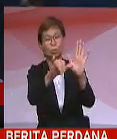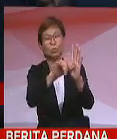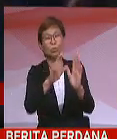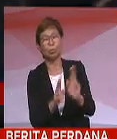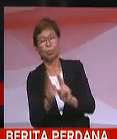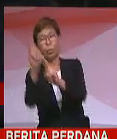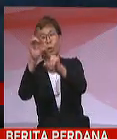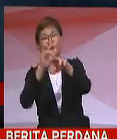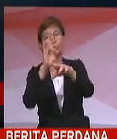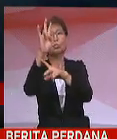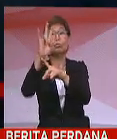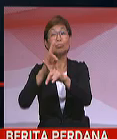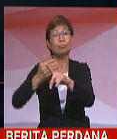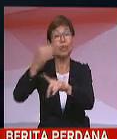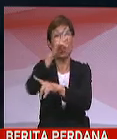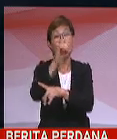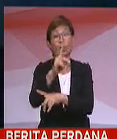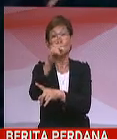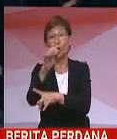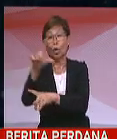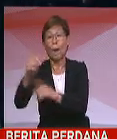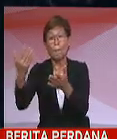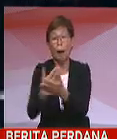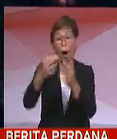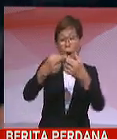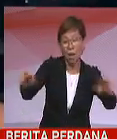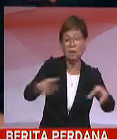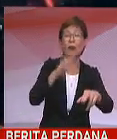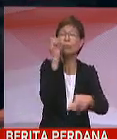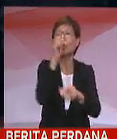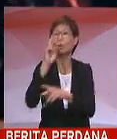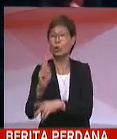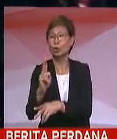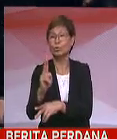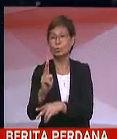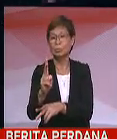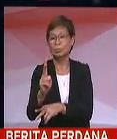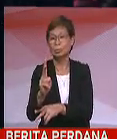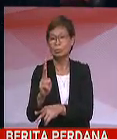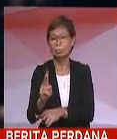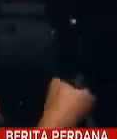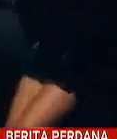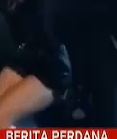dimuat naik 7 bulan lalu. Dola juga baru saja melancarkan lagu kedua berjudul Impikan.